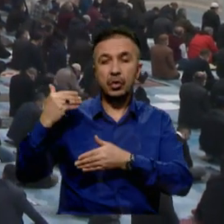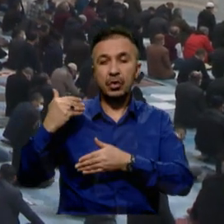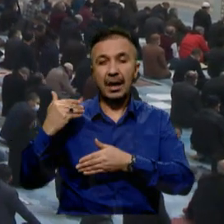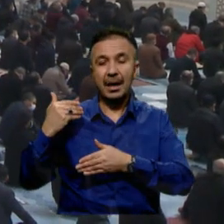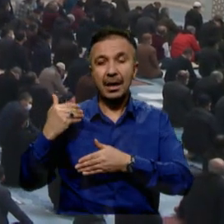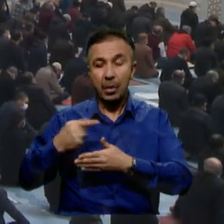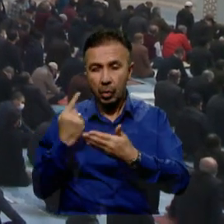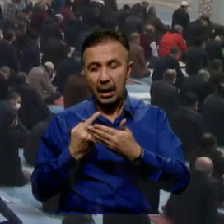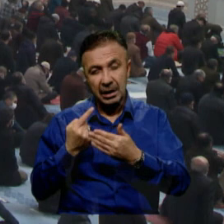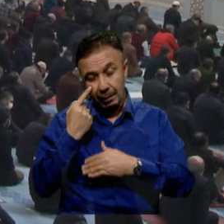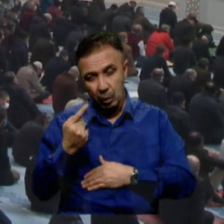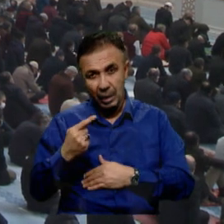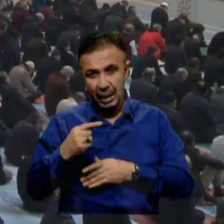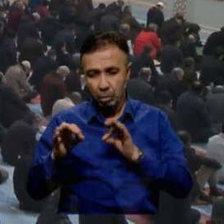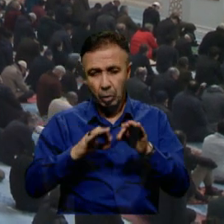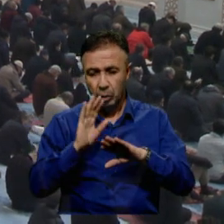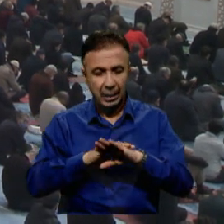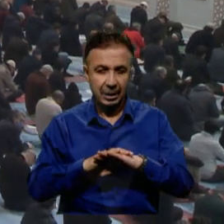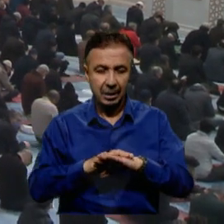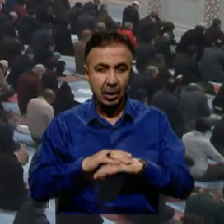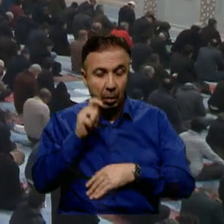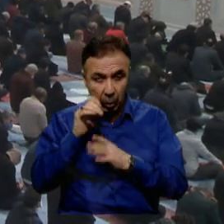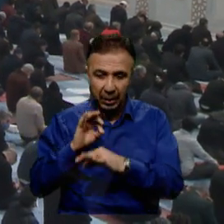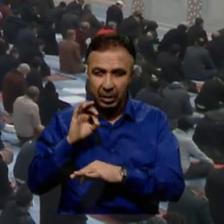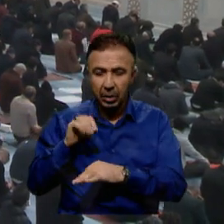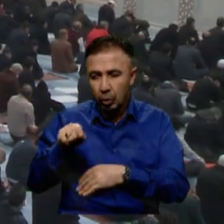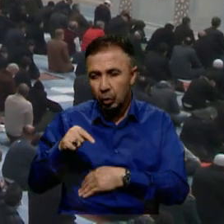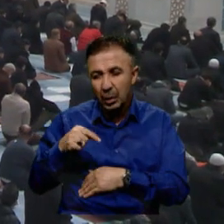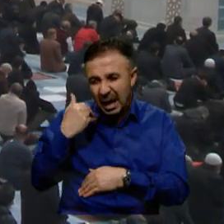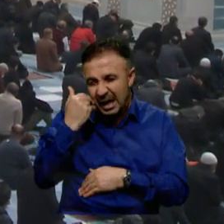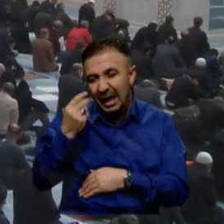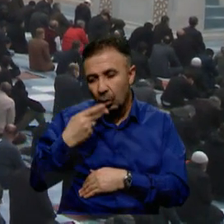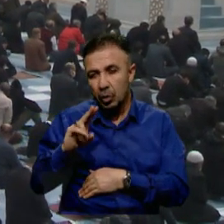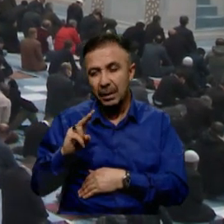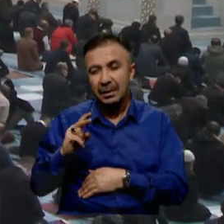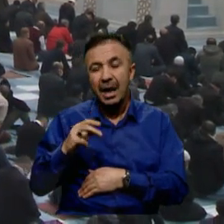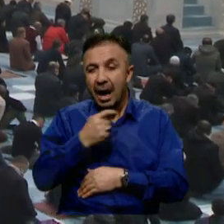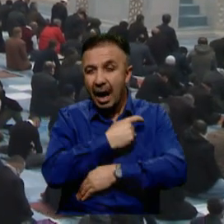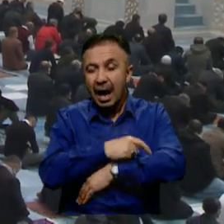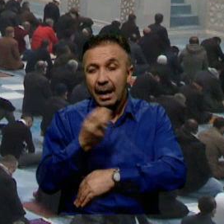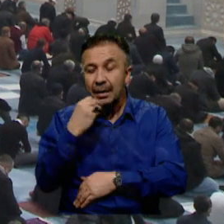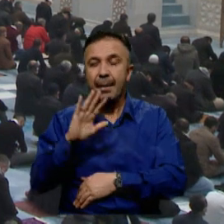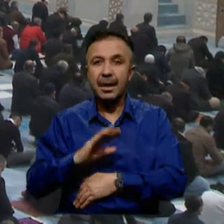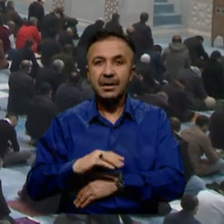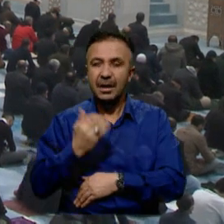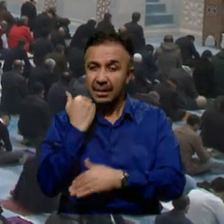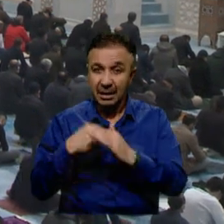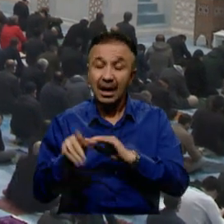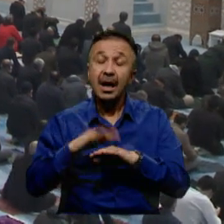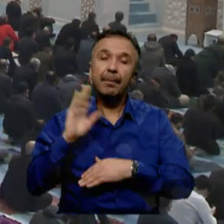Ya Kur'an'da Müslüman şudur diyor. Yalan söylemez, haram yemez. Efendim, af buyurun, zina